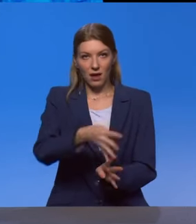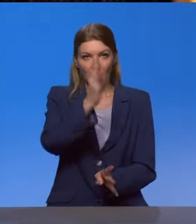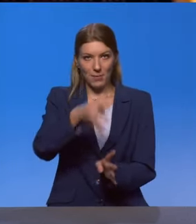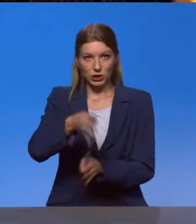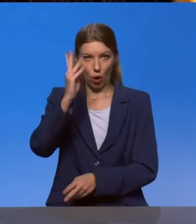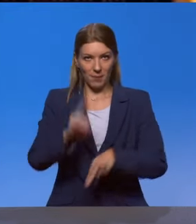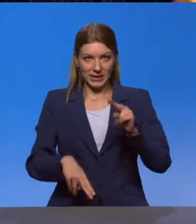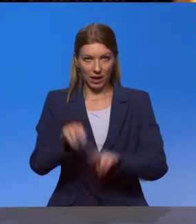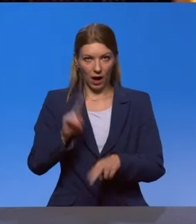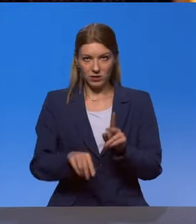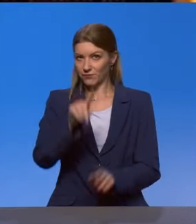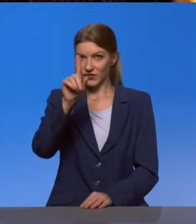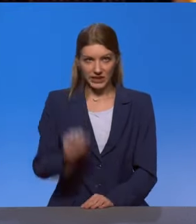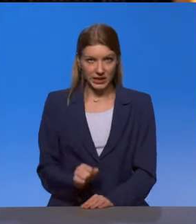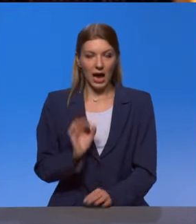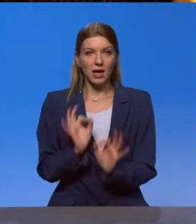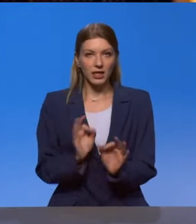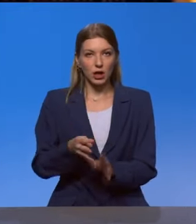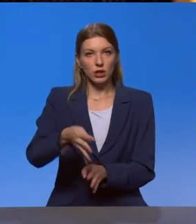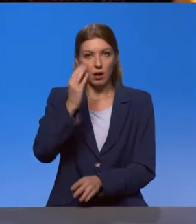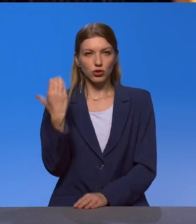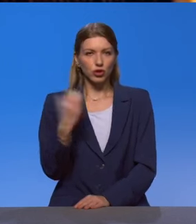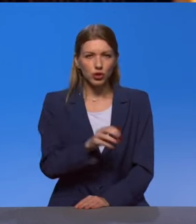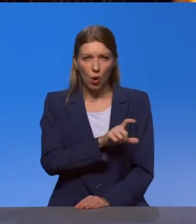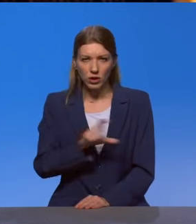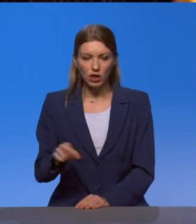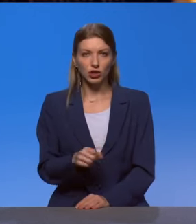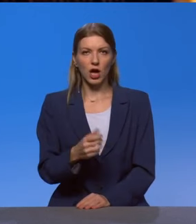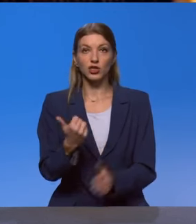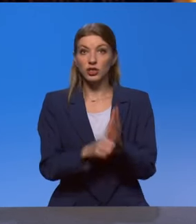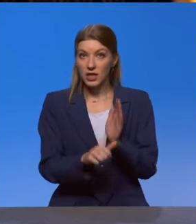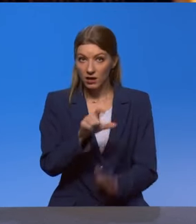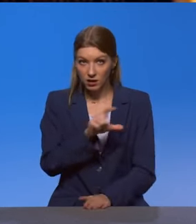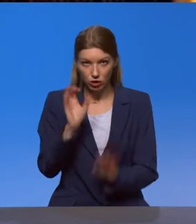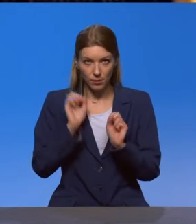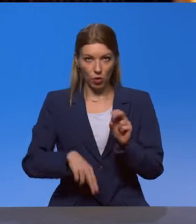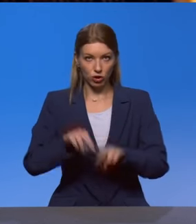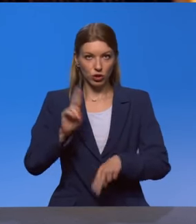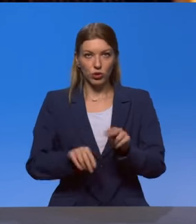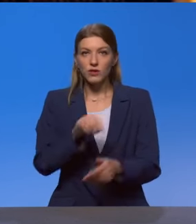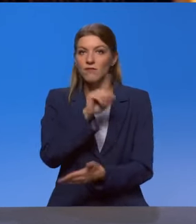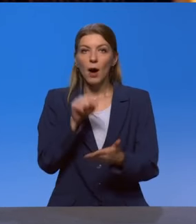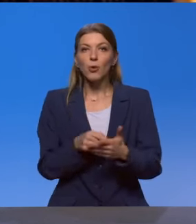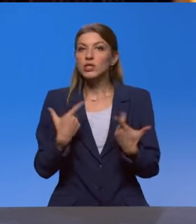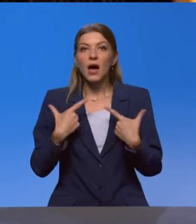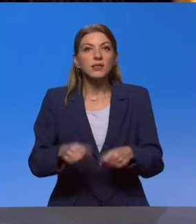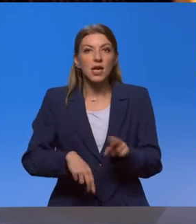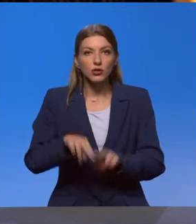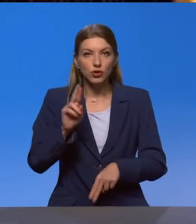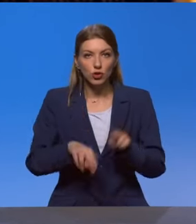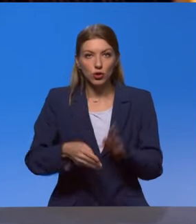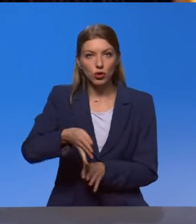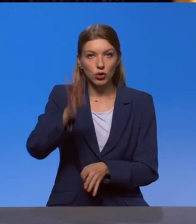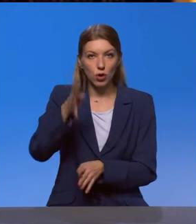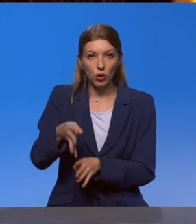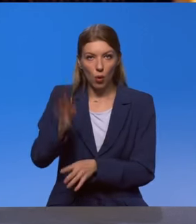и, конечно же, можно строить и 100 этажей, и 60 этажей. И на самом деле просто вопрос, где их строить. То есть, конечно,